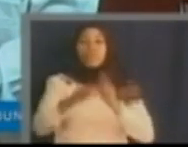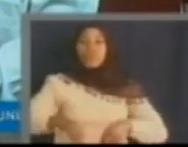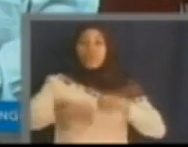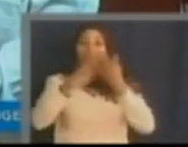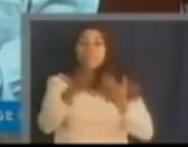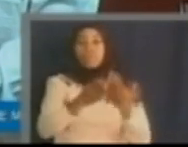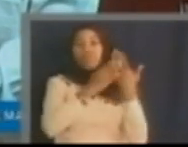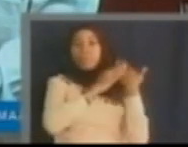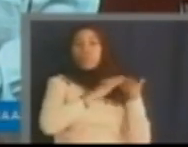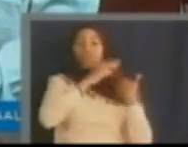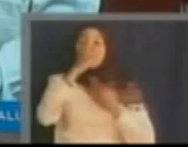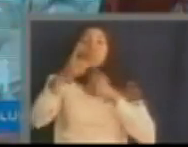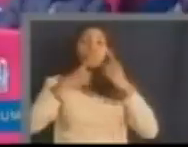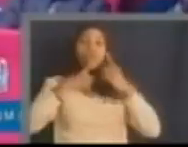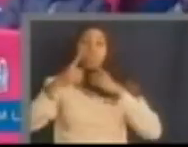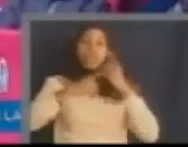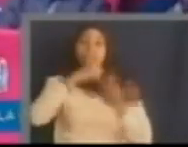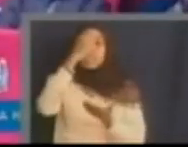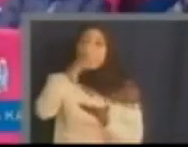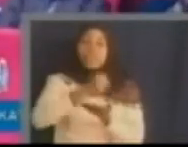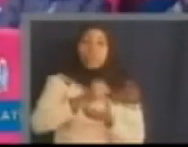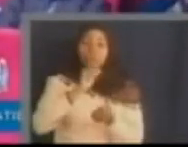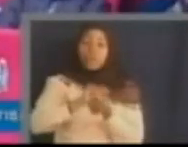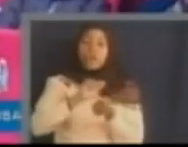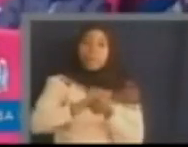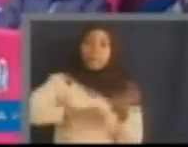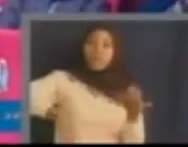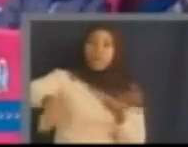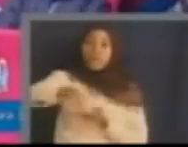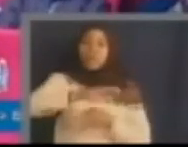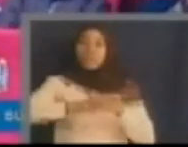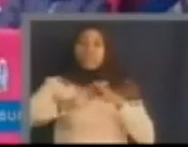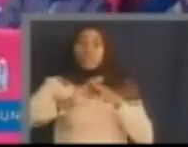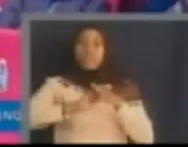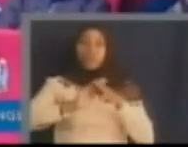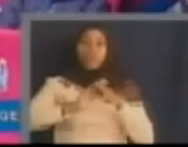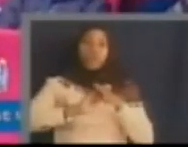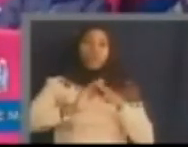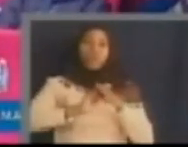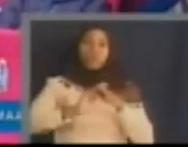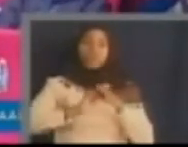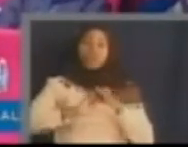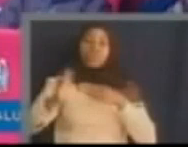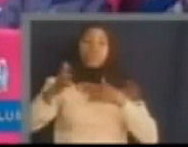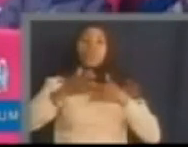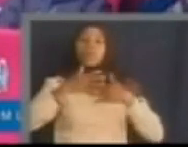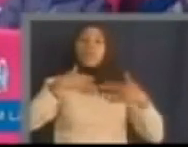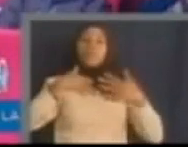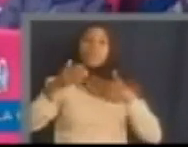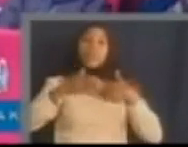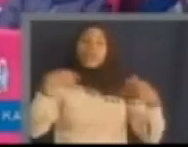mambo yote yanayohusu uendeshaji bora wa shughuli za bunge maalum na kamati